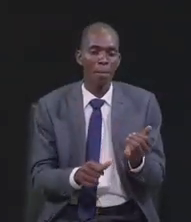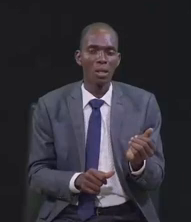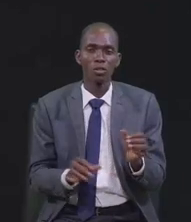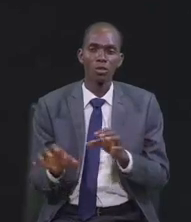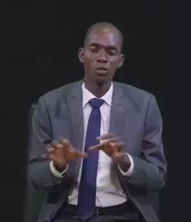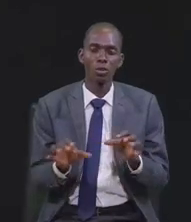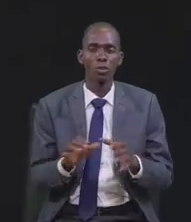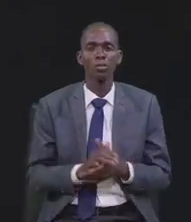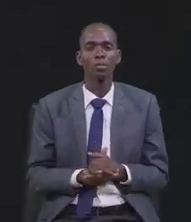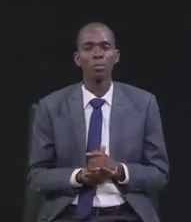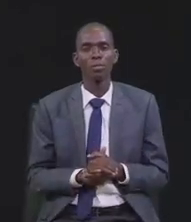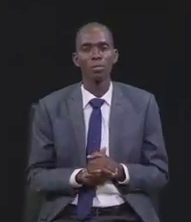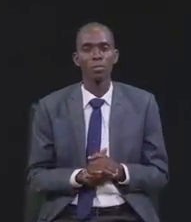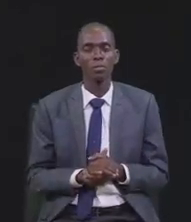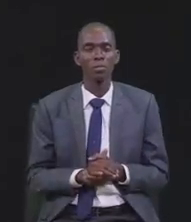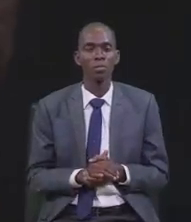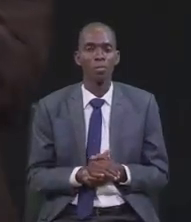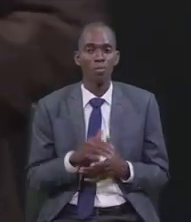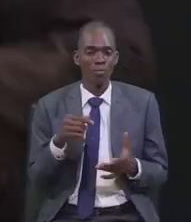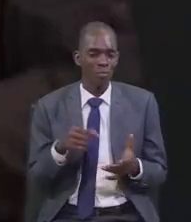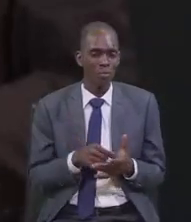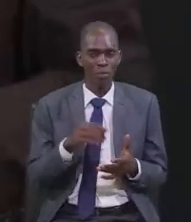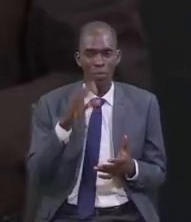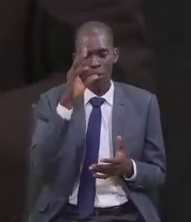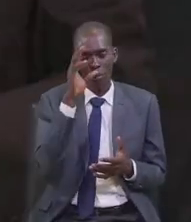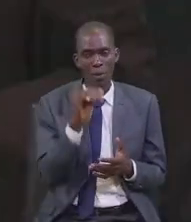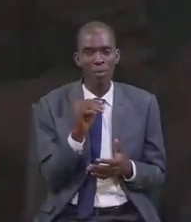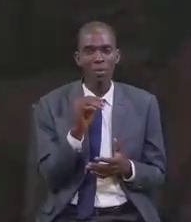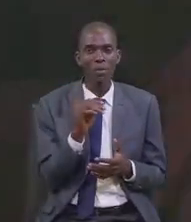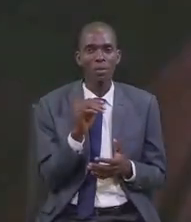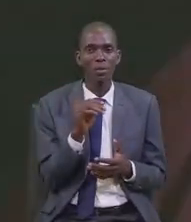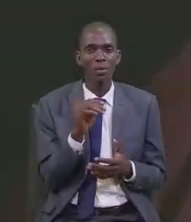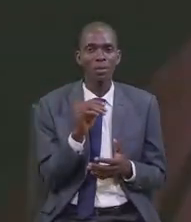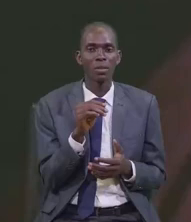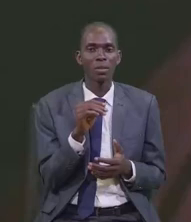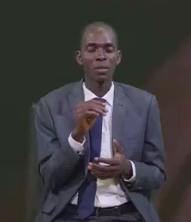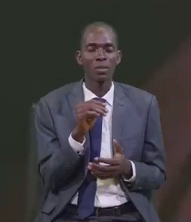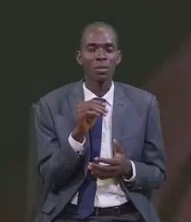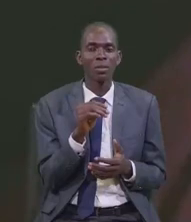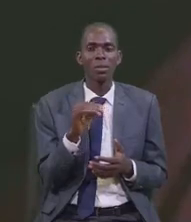fait. C'est comme tu as été hypnotisé.